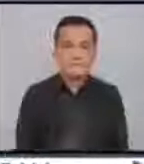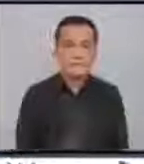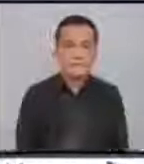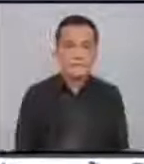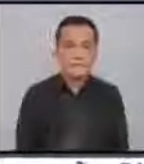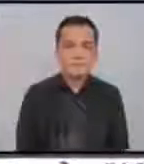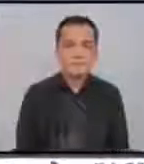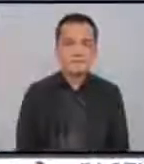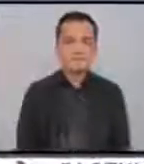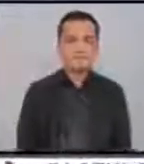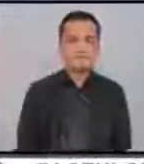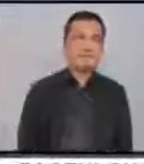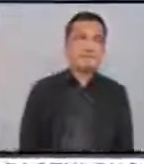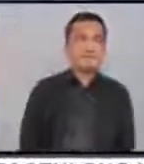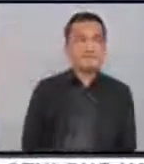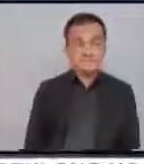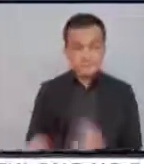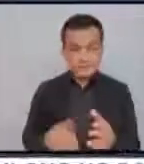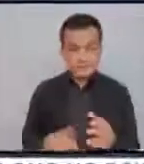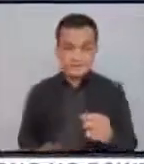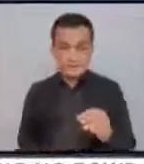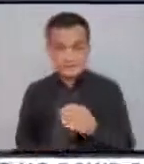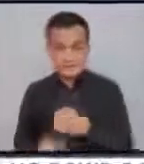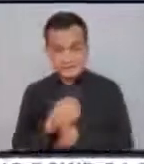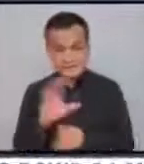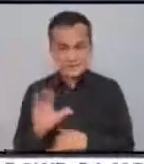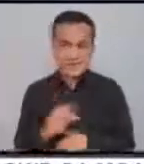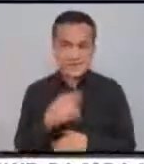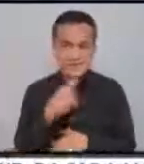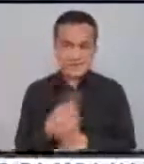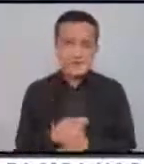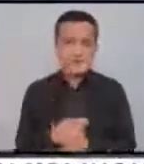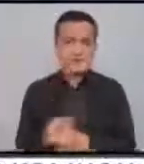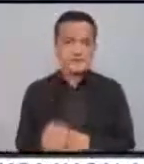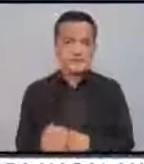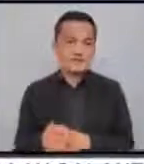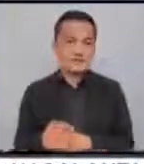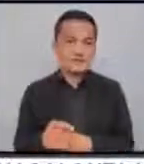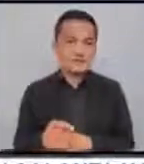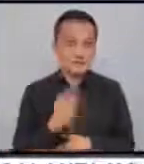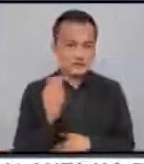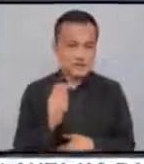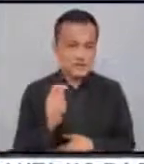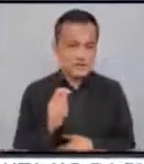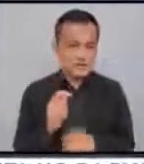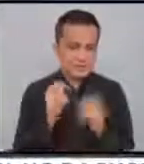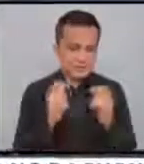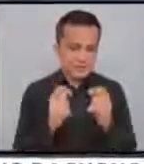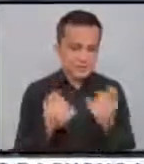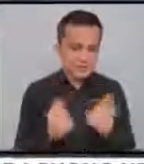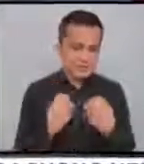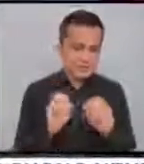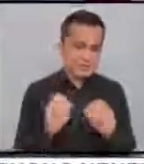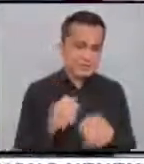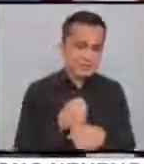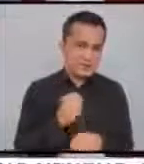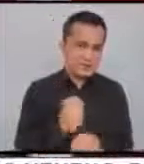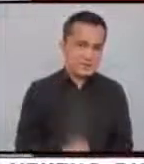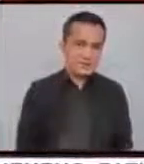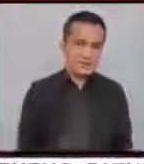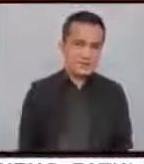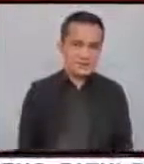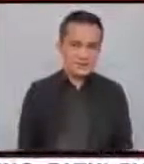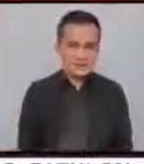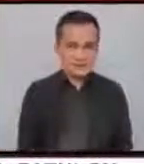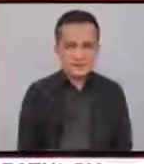Ito mga ka-RSP, it's Tuesday Tutorials Day again. And this morning, tuturuan namin kayong gumawa ng scented